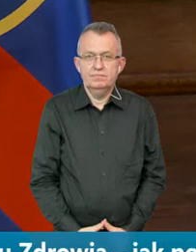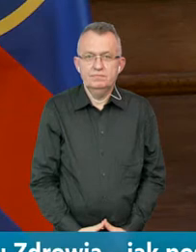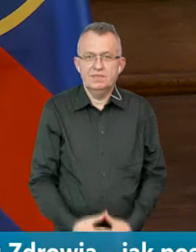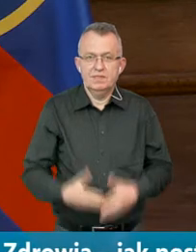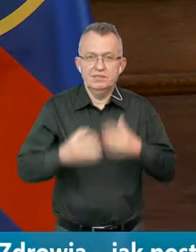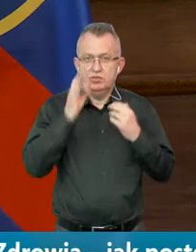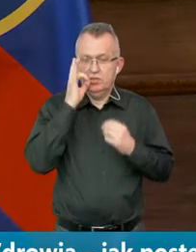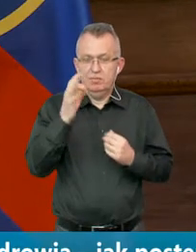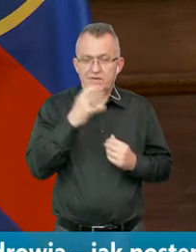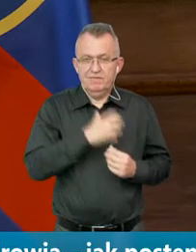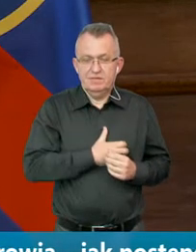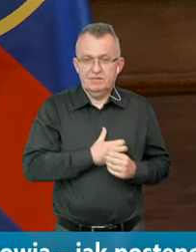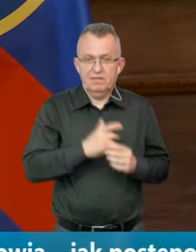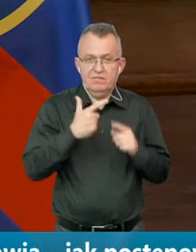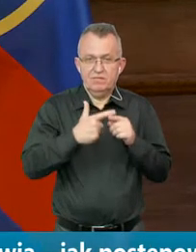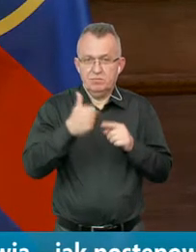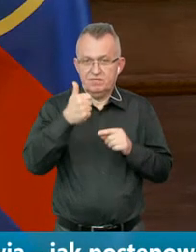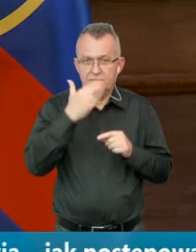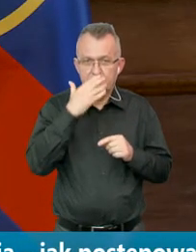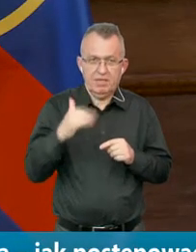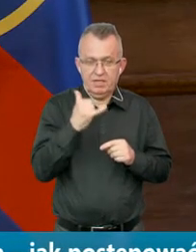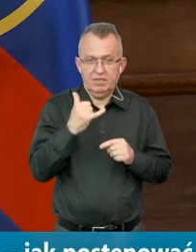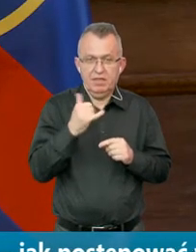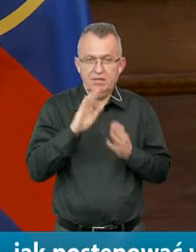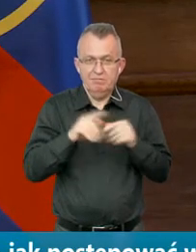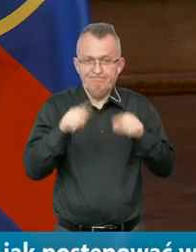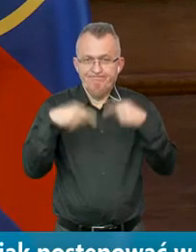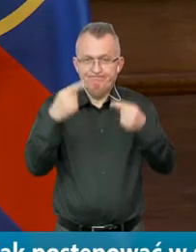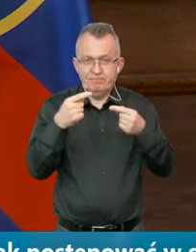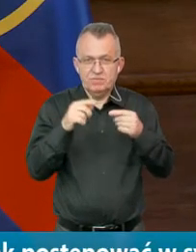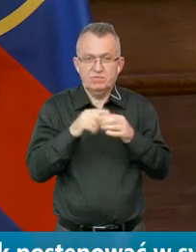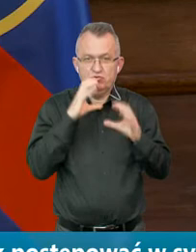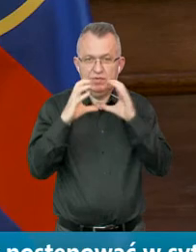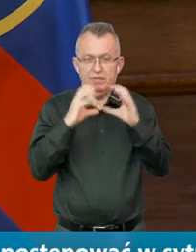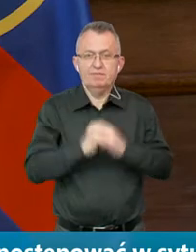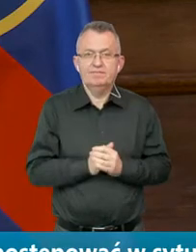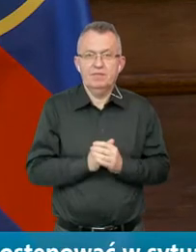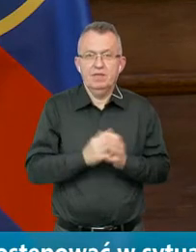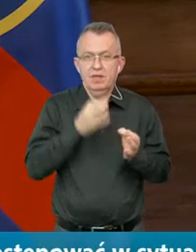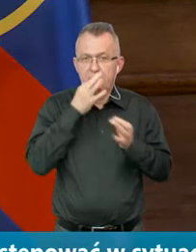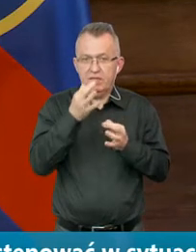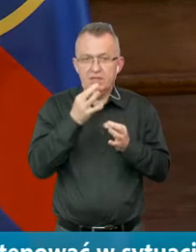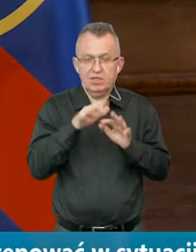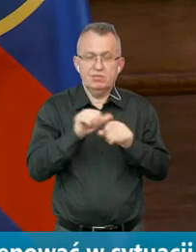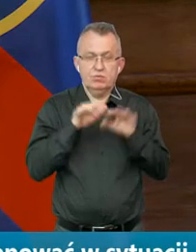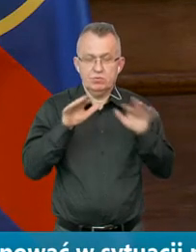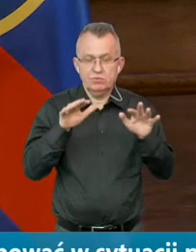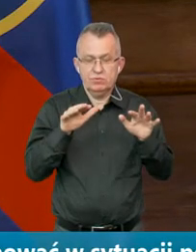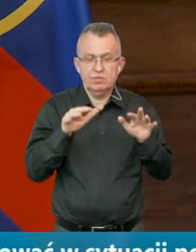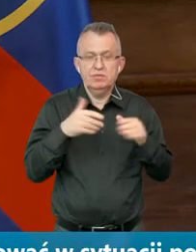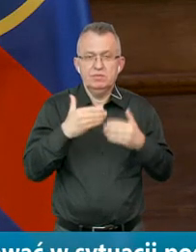Dzień dobry, witam serdecznie 21 maja na kolejnym czacie. Pytań wpada sporo, bardzo za